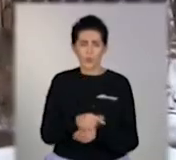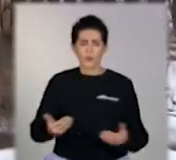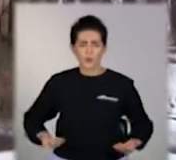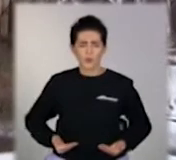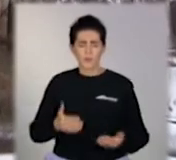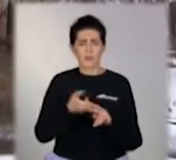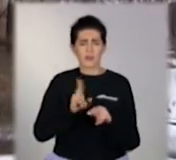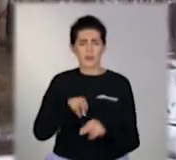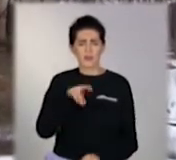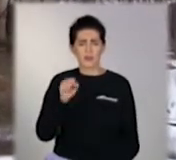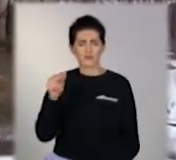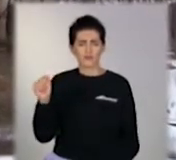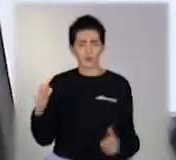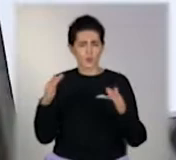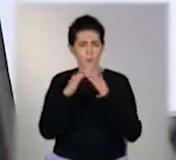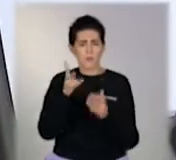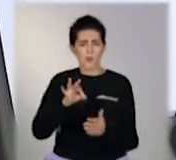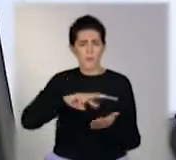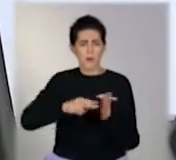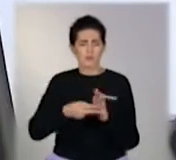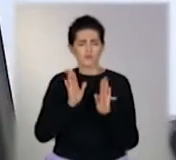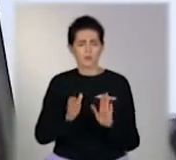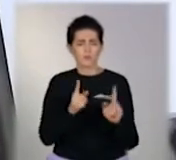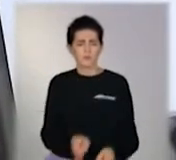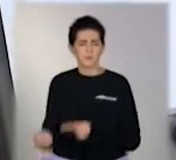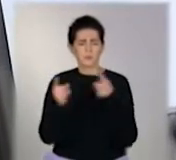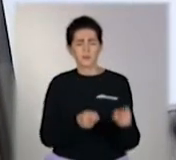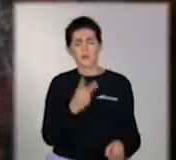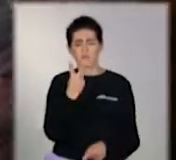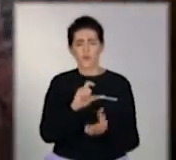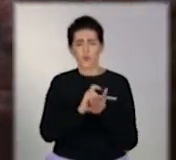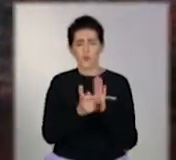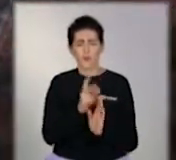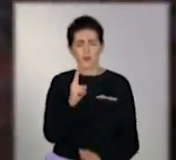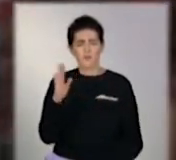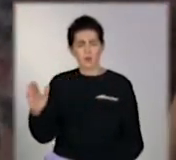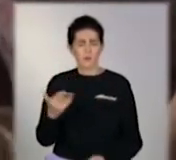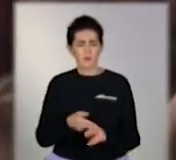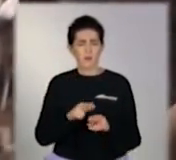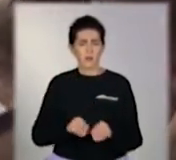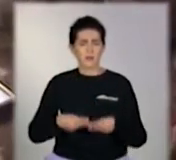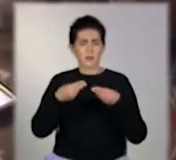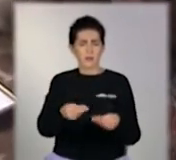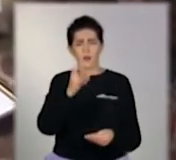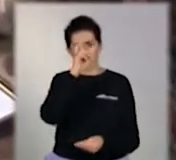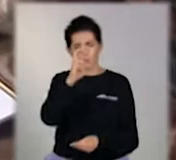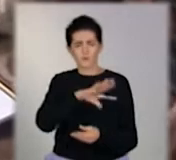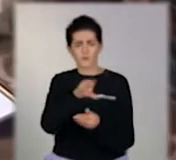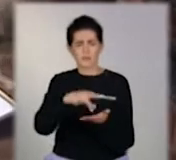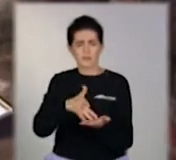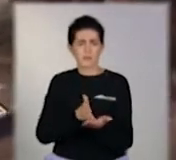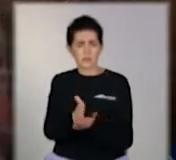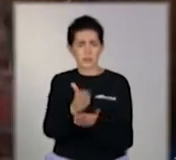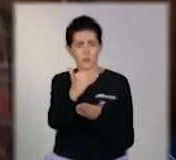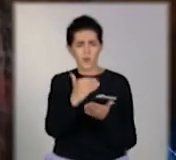дачному будиночку. Та незабаром планують переїхати до двокімнатної квартири. Житло їм придбали за державною цільовою